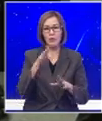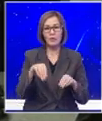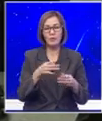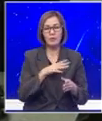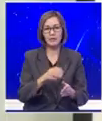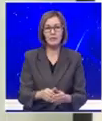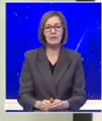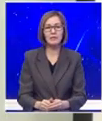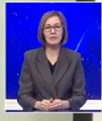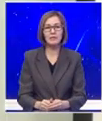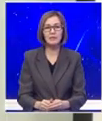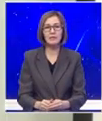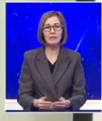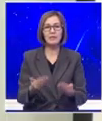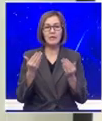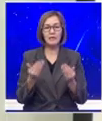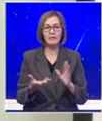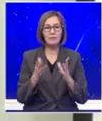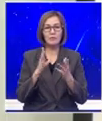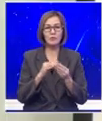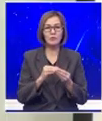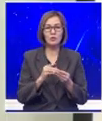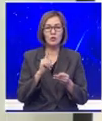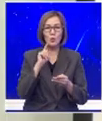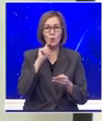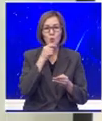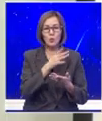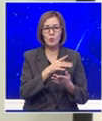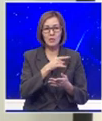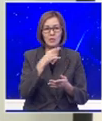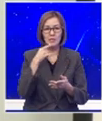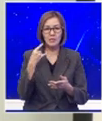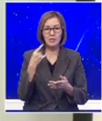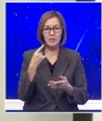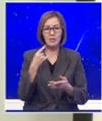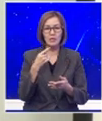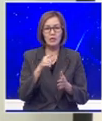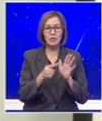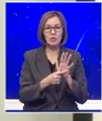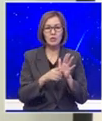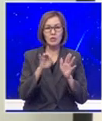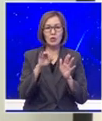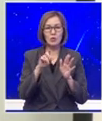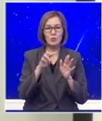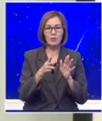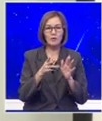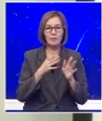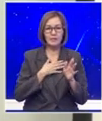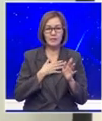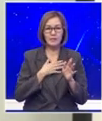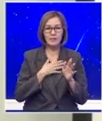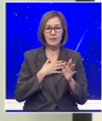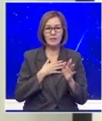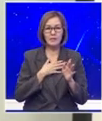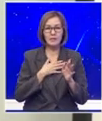қатты. Қазіргі мәлімет бойынша кукуруза, Ресейдің кукурузасы 7 рубль. Теңге. Біз несе,